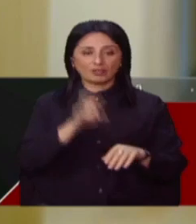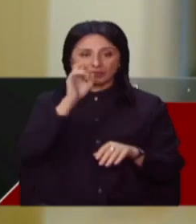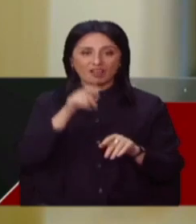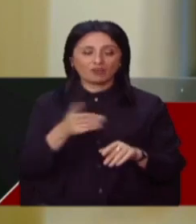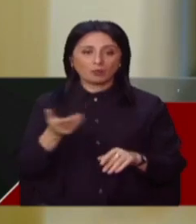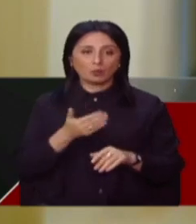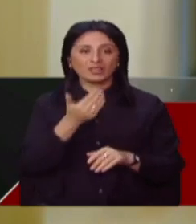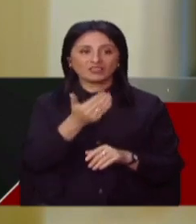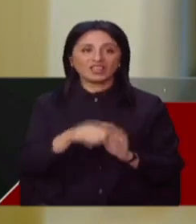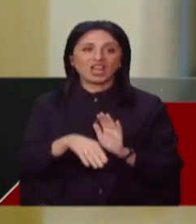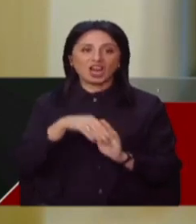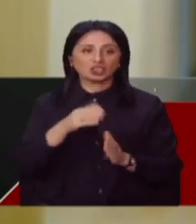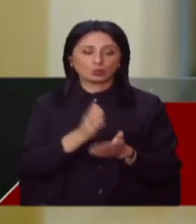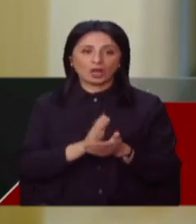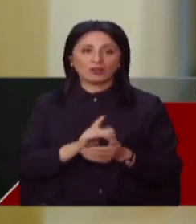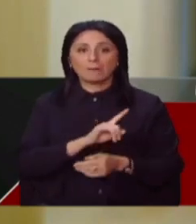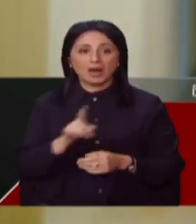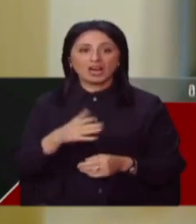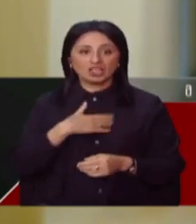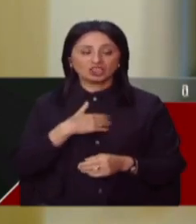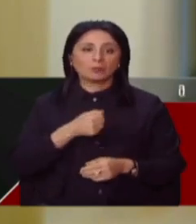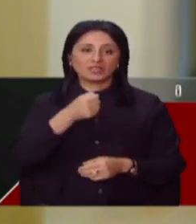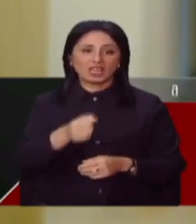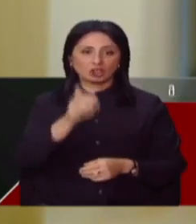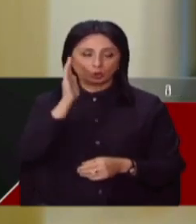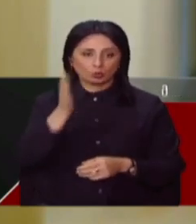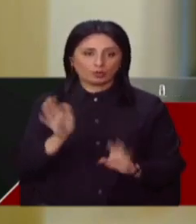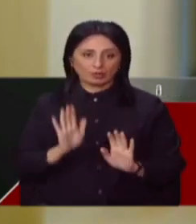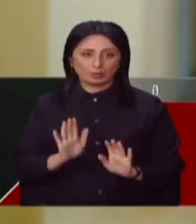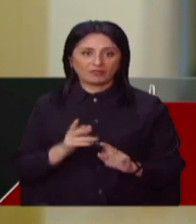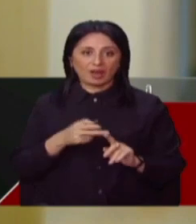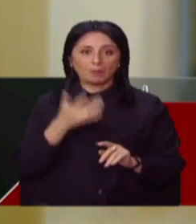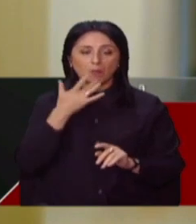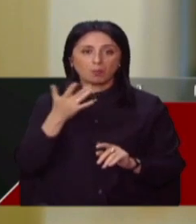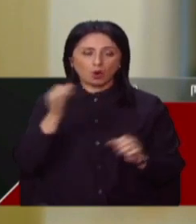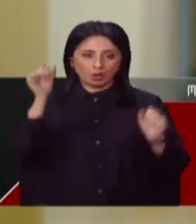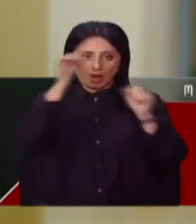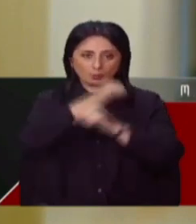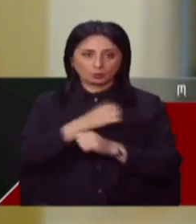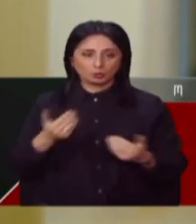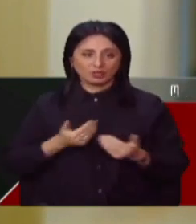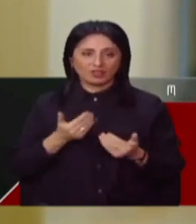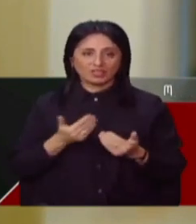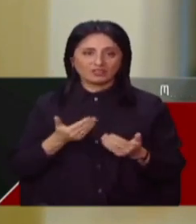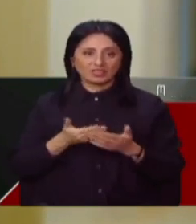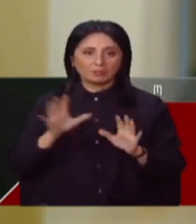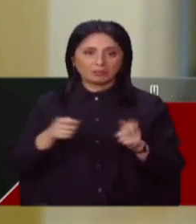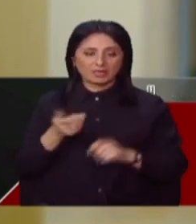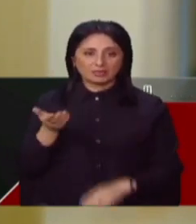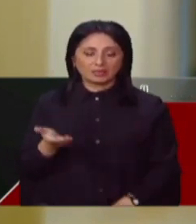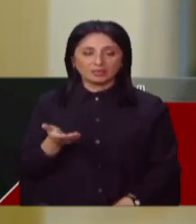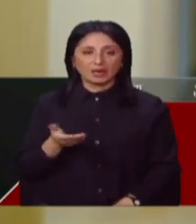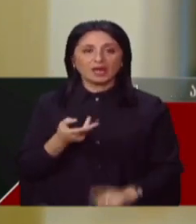მთავრობა, რომელიც თქვენი არჩეული არ არისო, მაგრამ ჩემი დანიშნული იქნებაო. აი ამ პოლიტიკურ აბსურდში გვაცხოვრებს, ასე ვთქვათ,